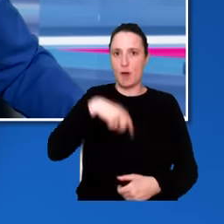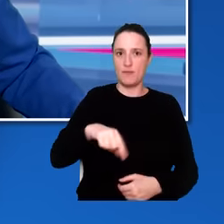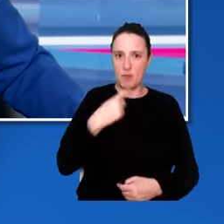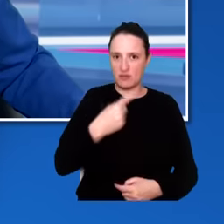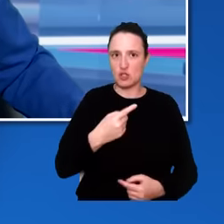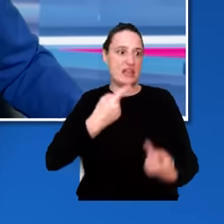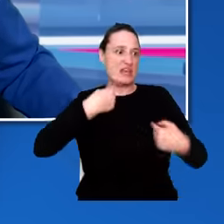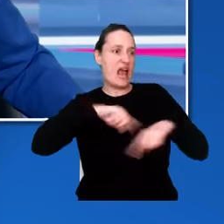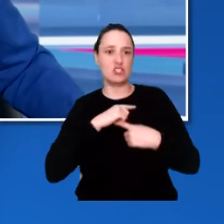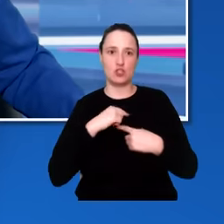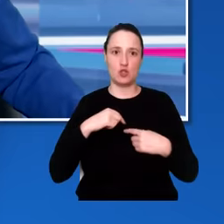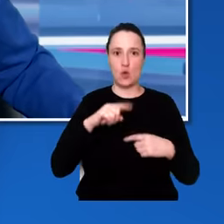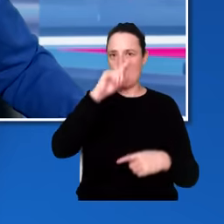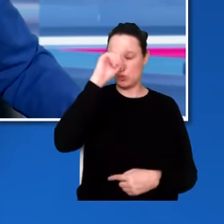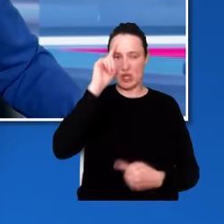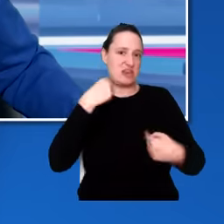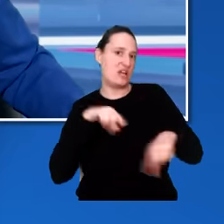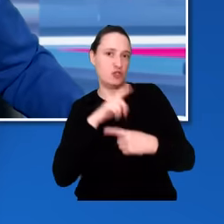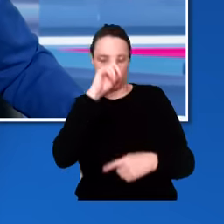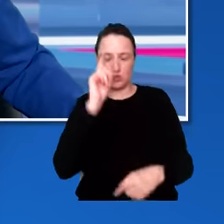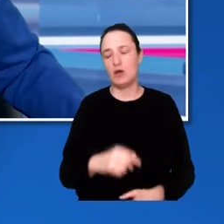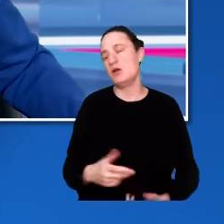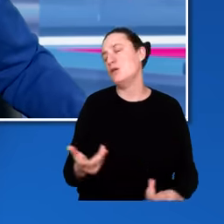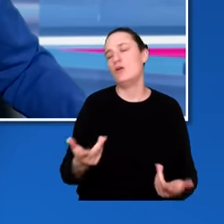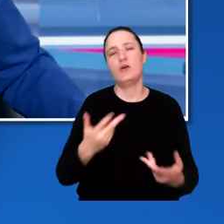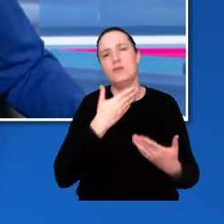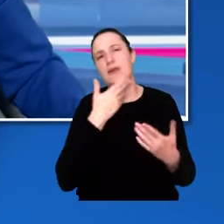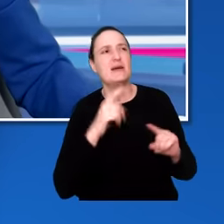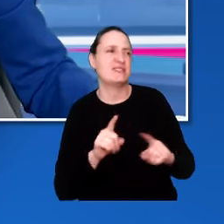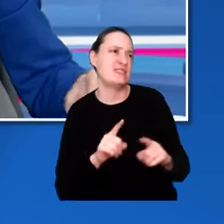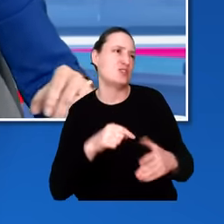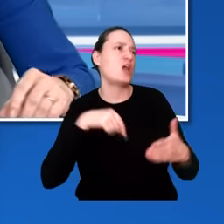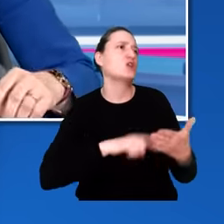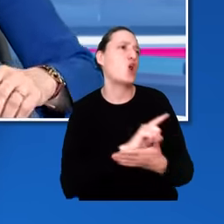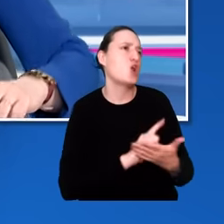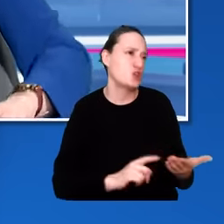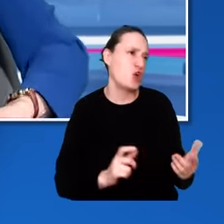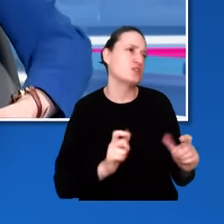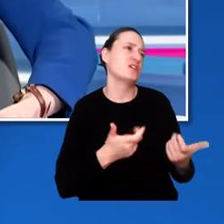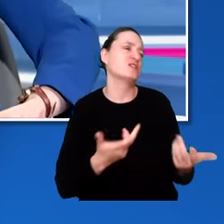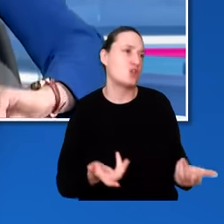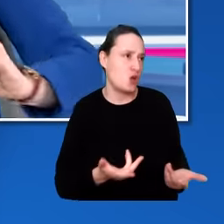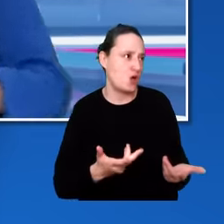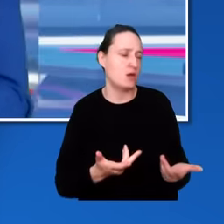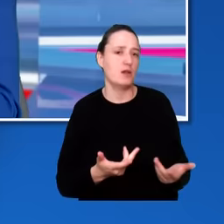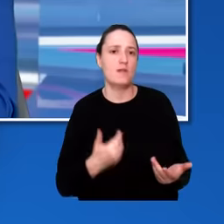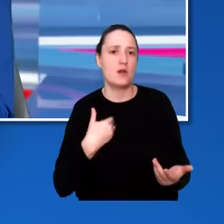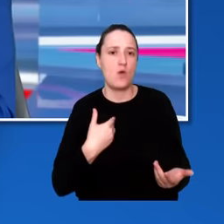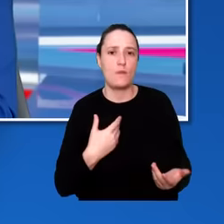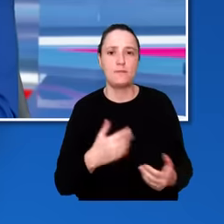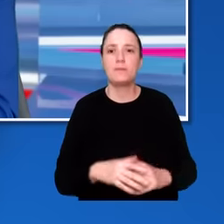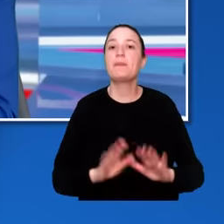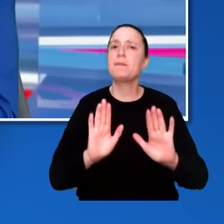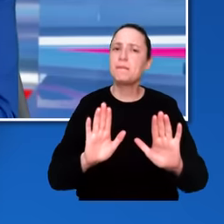żadnych ludzi. Ja państwo macie po już przeróżne doświadczenia. No, ja nie mam doświadczeń. Chociażby dolnośląskie afery śmieciowe i tak państwo, dalej. No. Pozostańmy przy